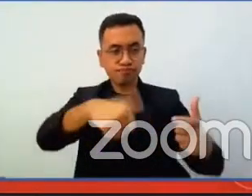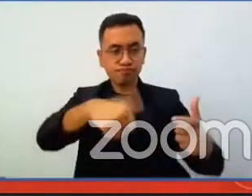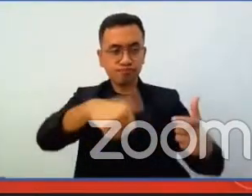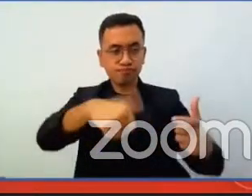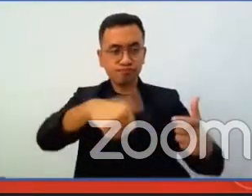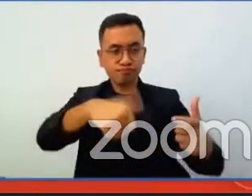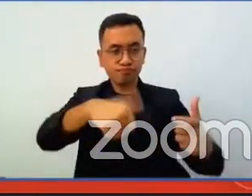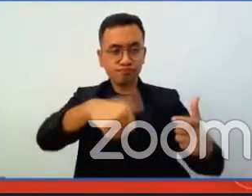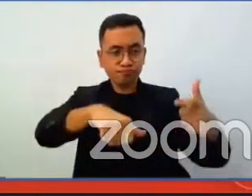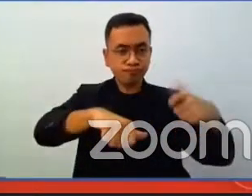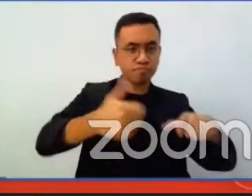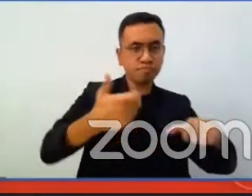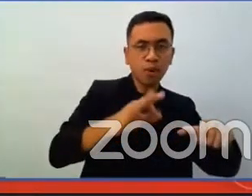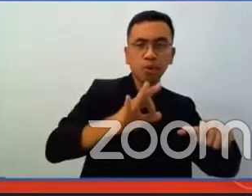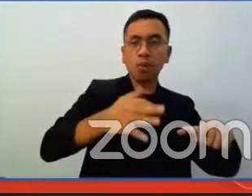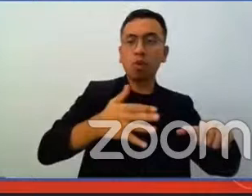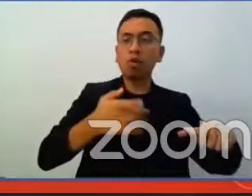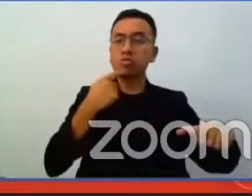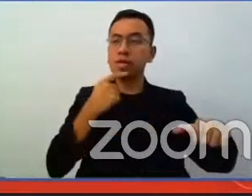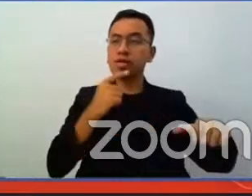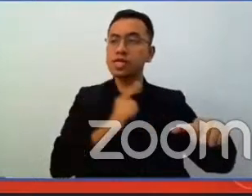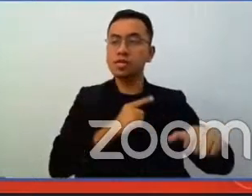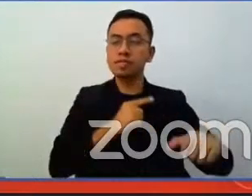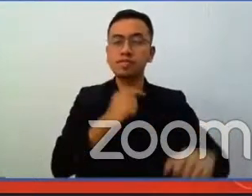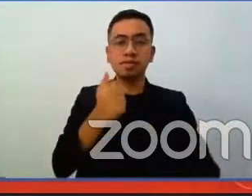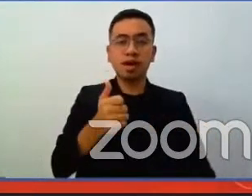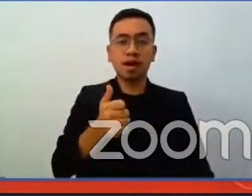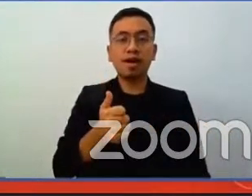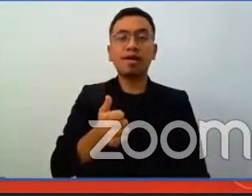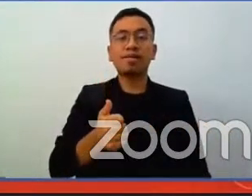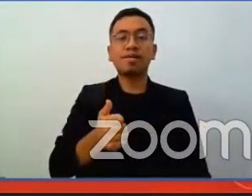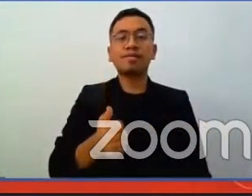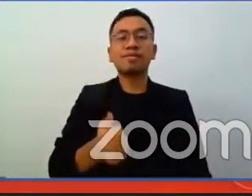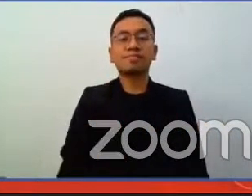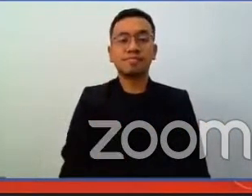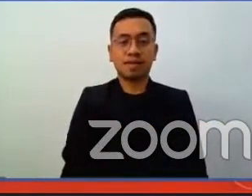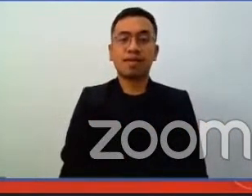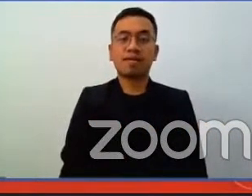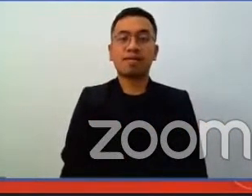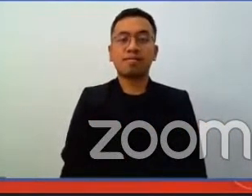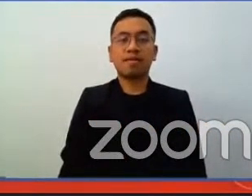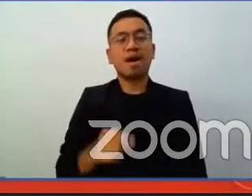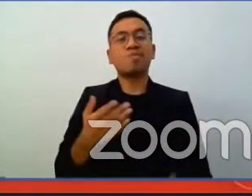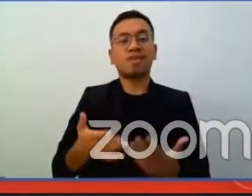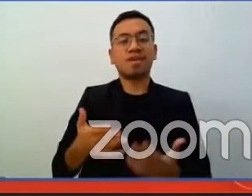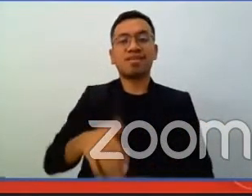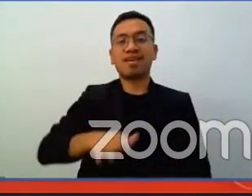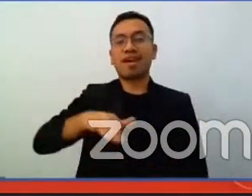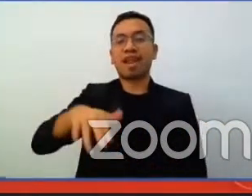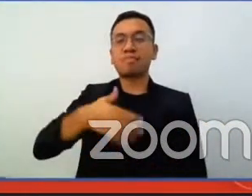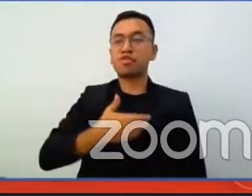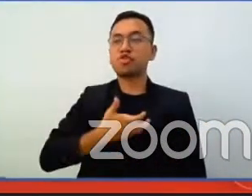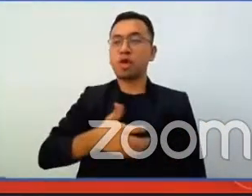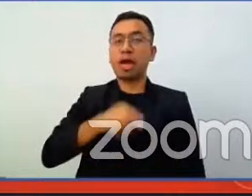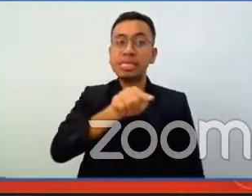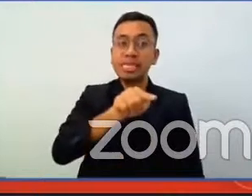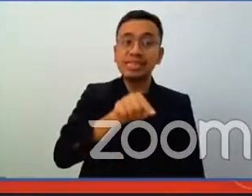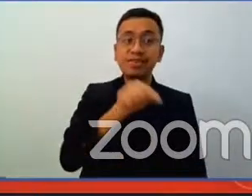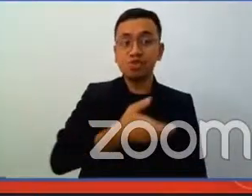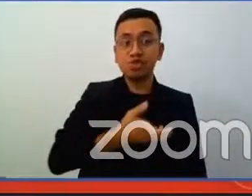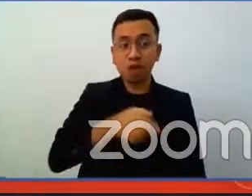berbeda, dan mereka menjadi siswa merdeka. Karena mereka melakukan sendiri pembelajaran yang mereka ingini. Dalam hal